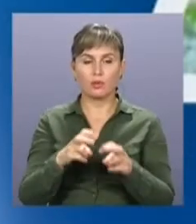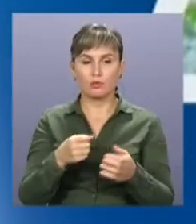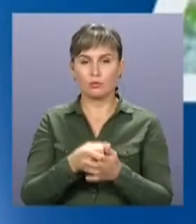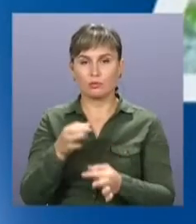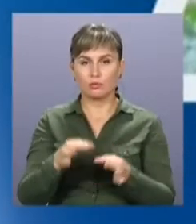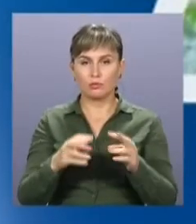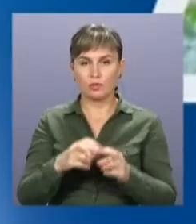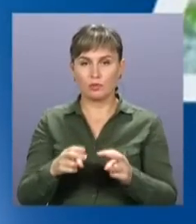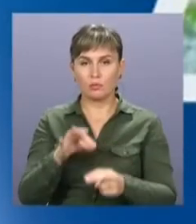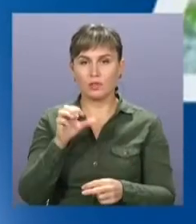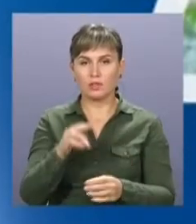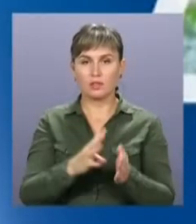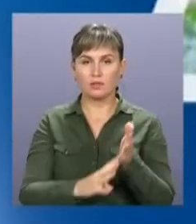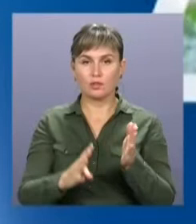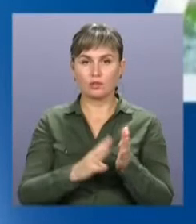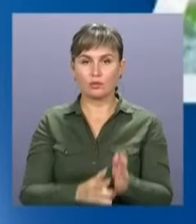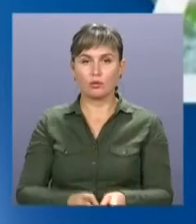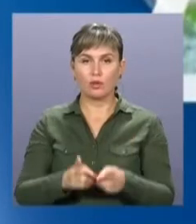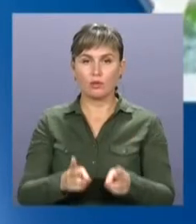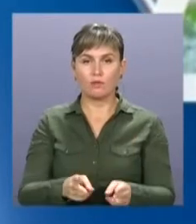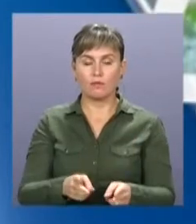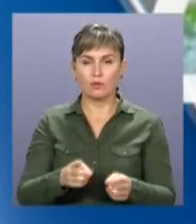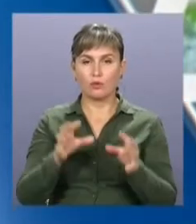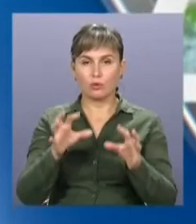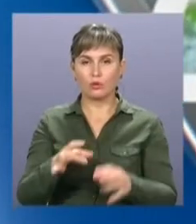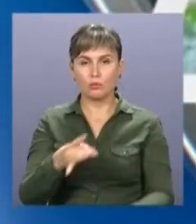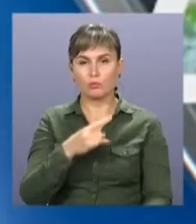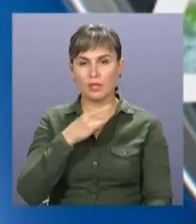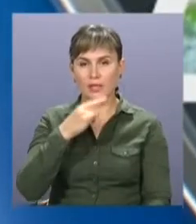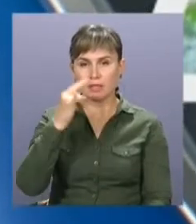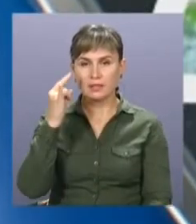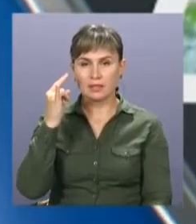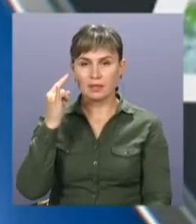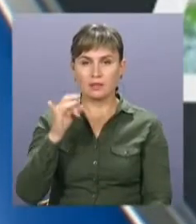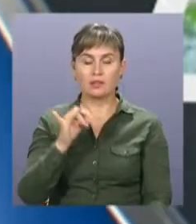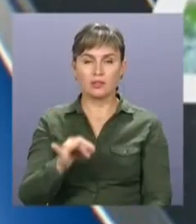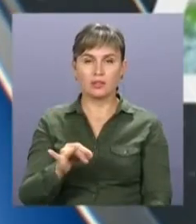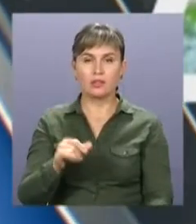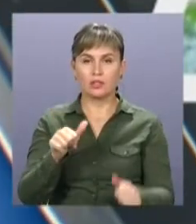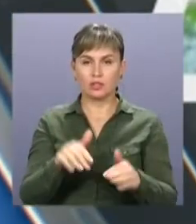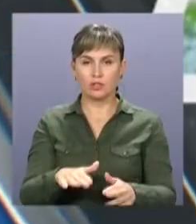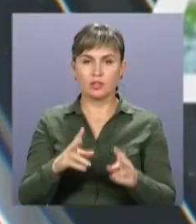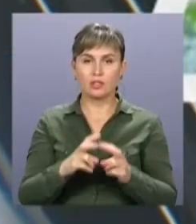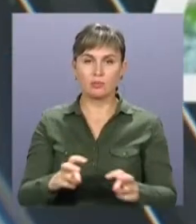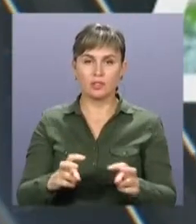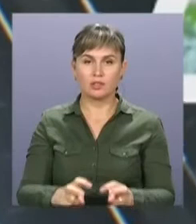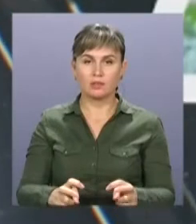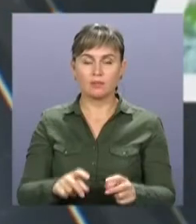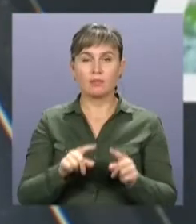досудебное расследование по статье 99 Уголовного кодекса Республики Казахстан, назначены экспертизы.